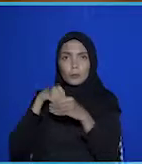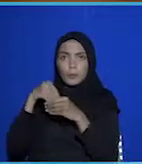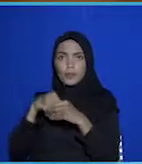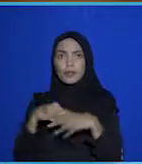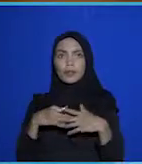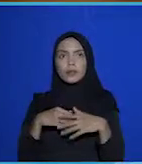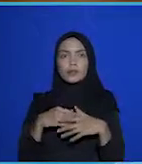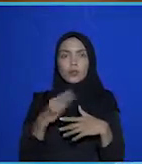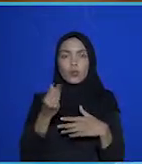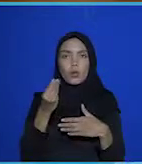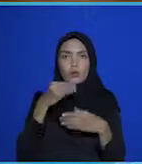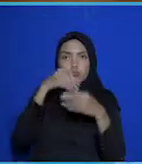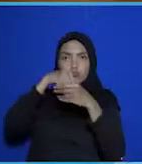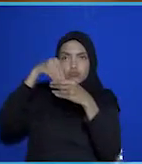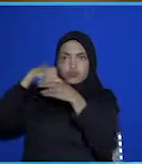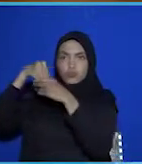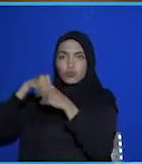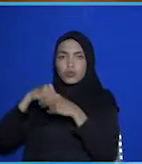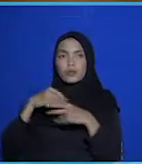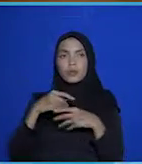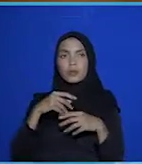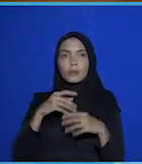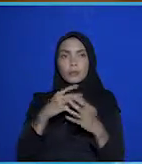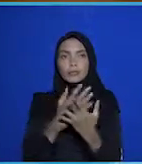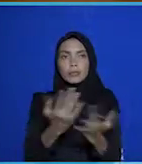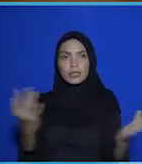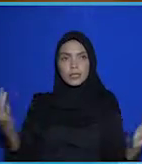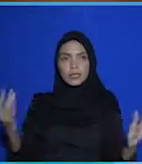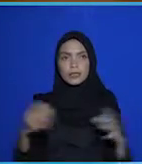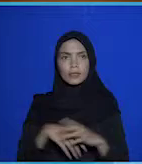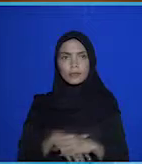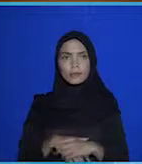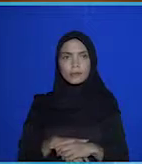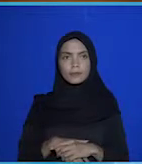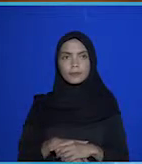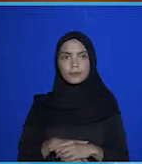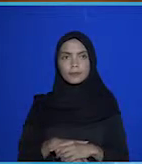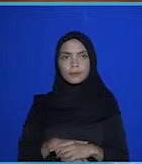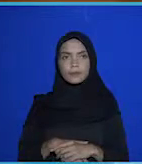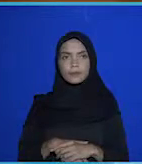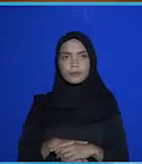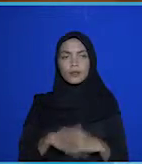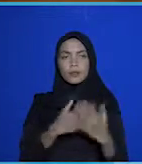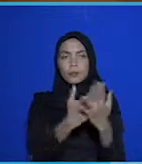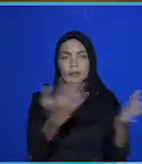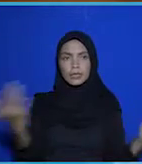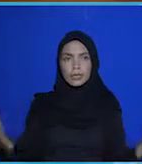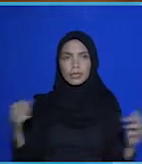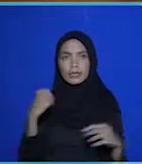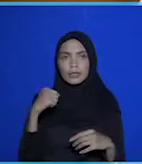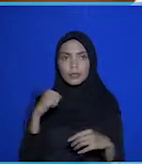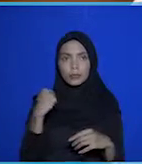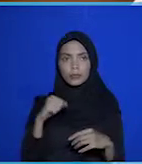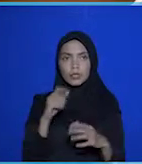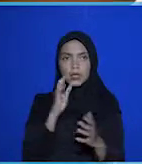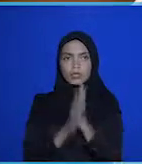rekening yang dimasukkan kepada tabungan masyarakat. Ya, namun ini di blok dulu, masyarakat